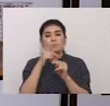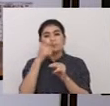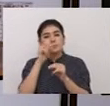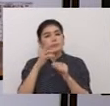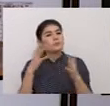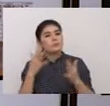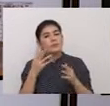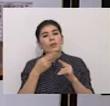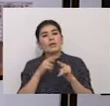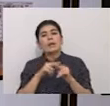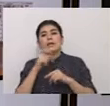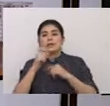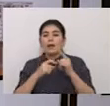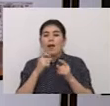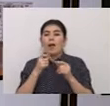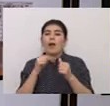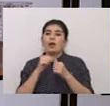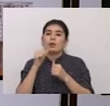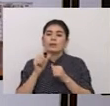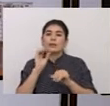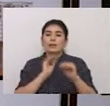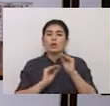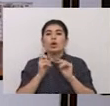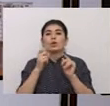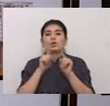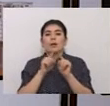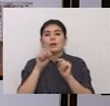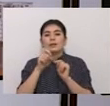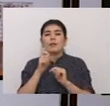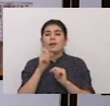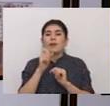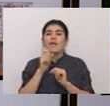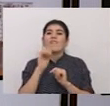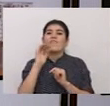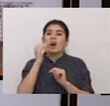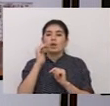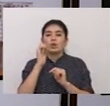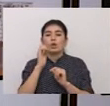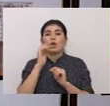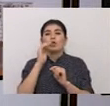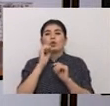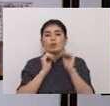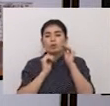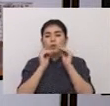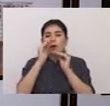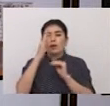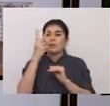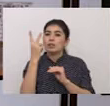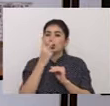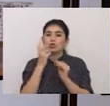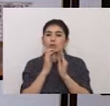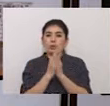gap? Keyingi gap alohida tahlil qilinadi. Shulardan biri Farg'ona tong otgunchaning ikkinchi